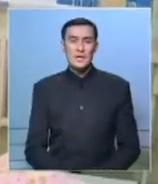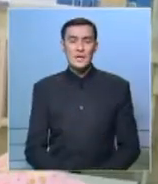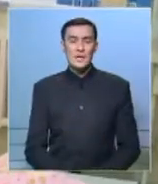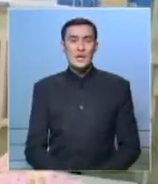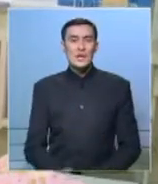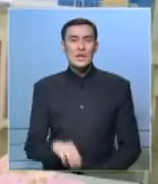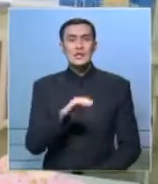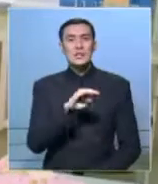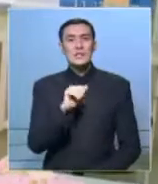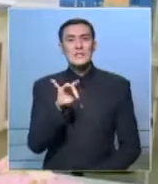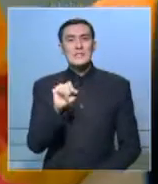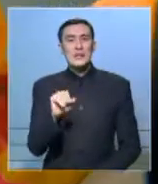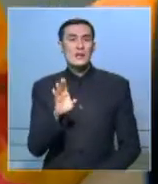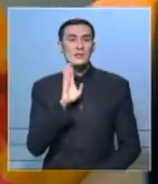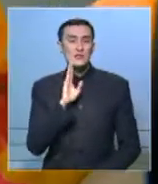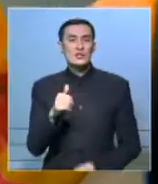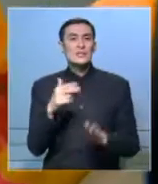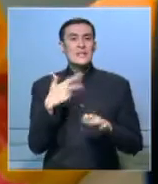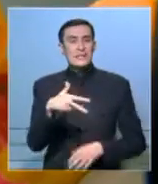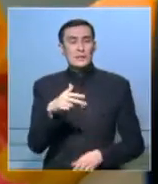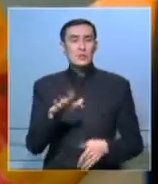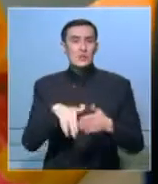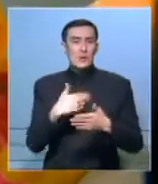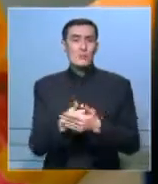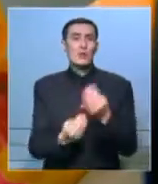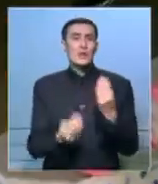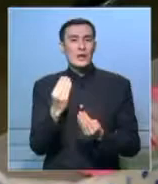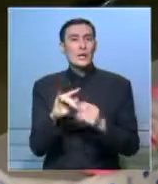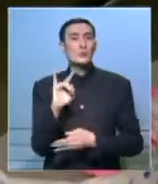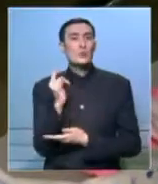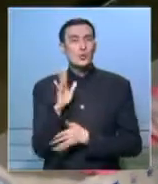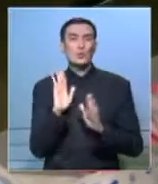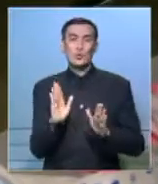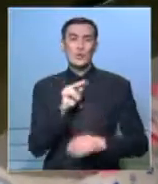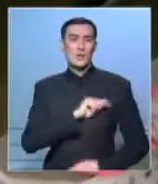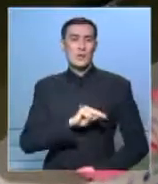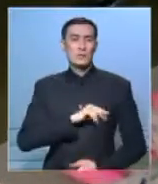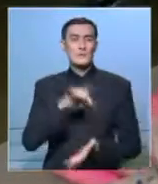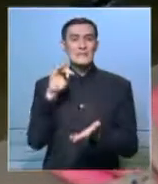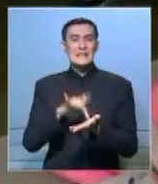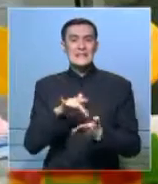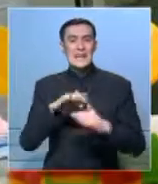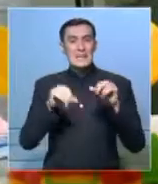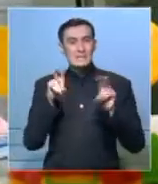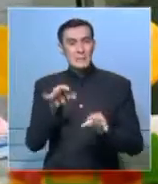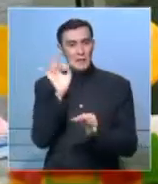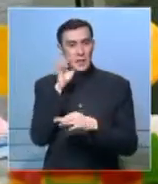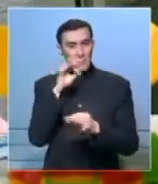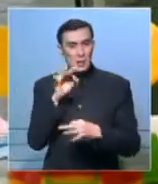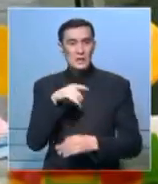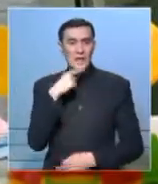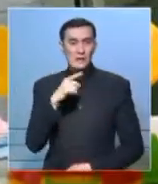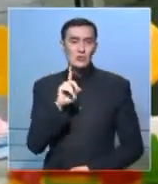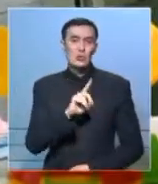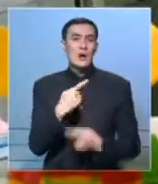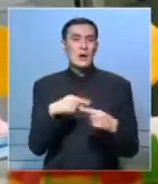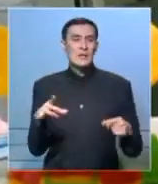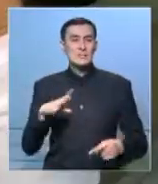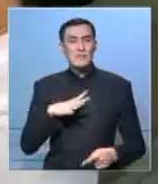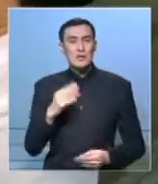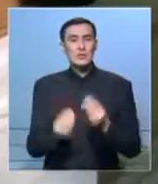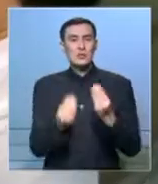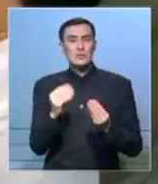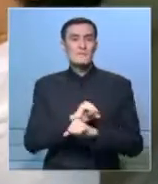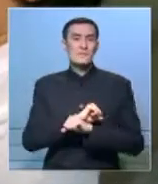Жазире Абдибековой 30, а она до сих пор играет в куклы, но только на работе. В центре экспертизы, говорит лаборантка, всякое бывает.